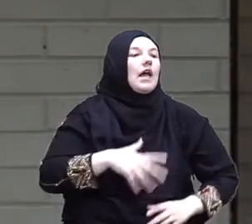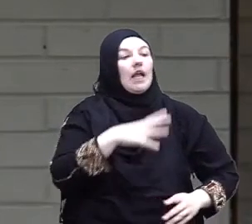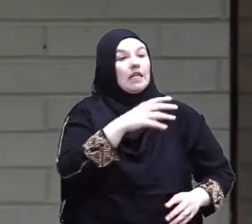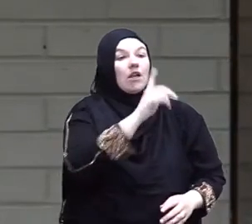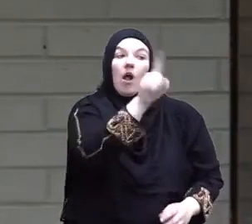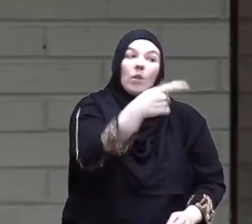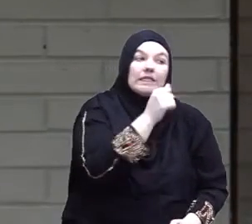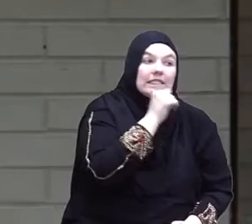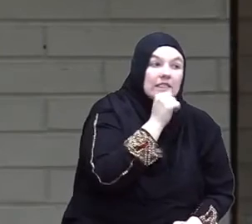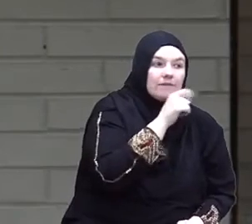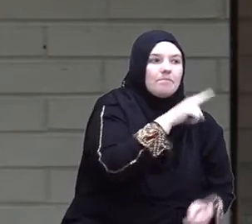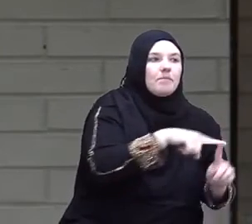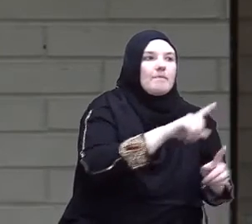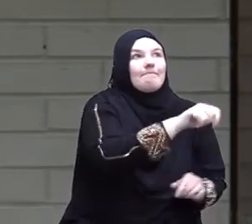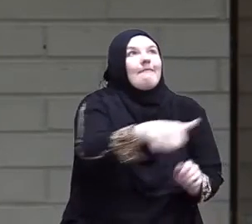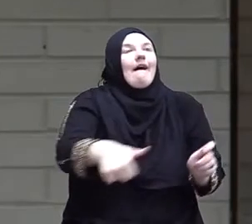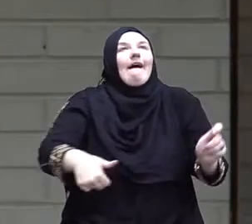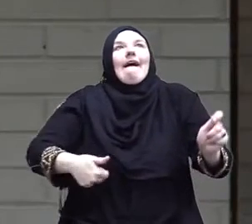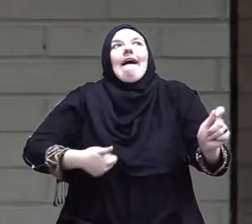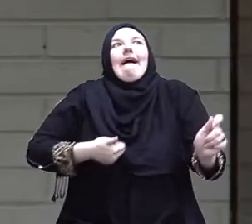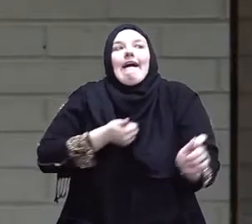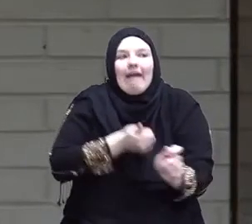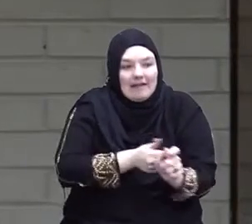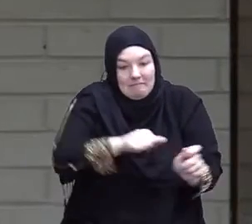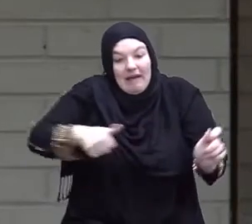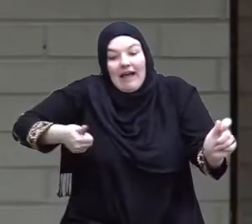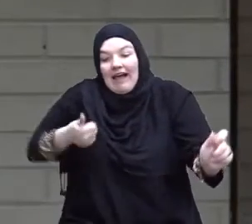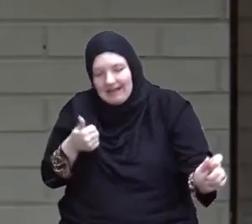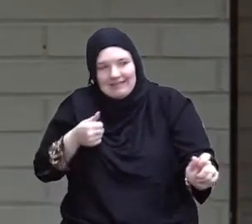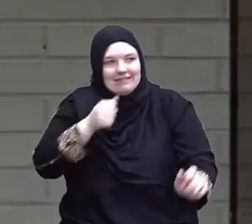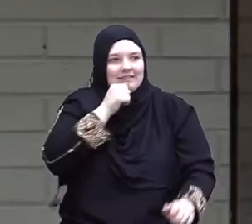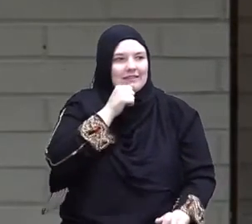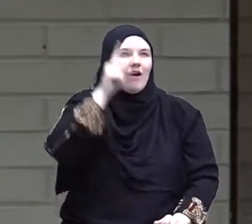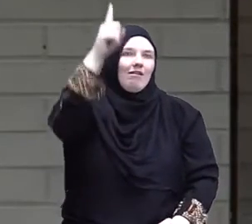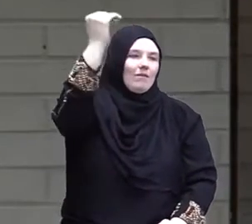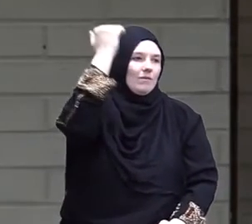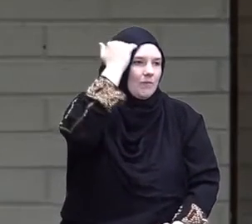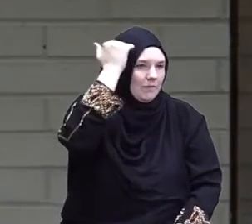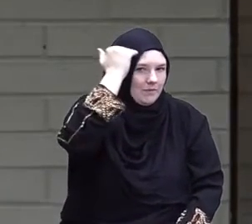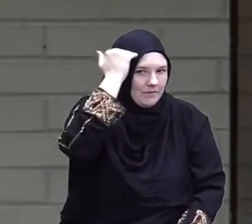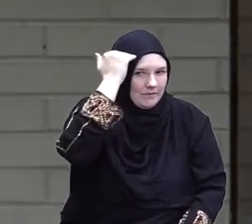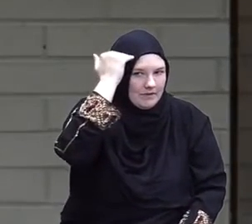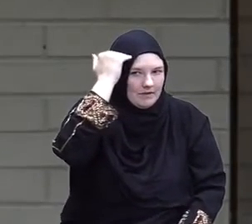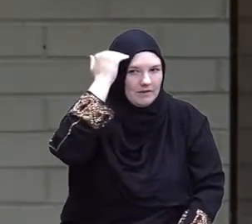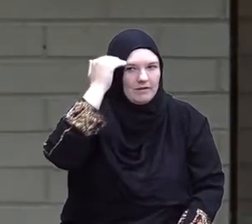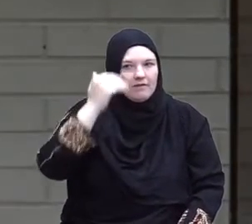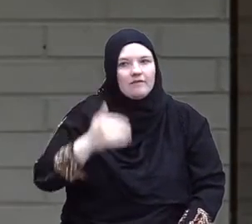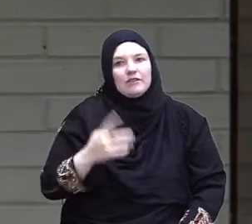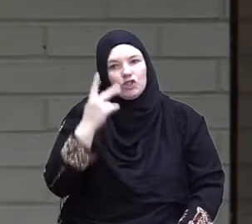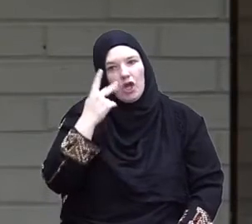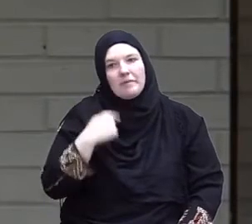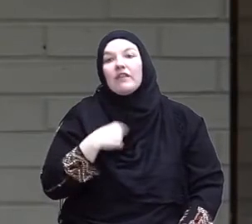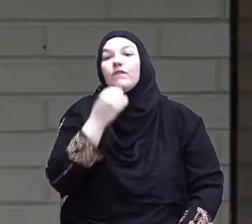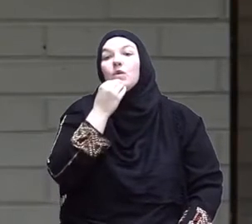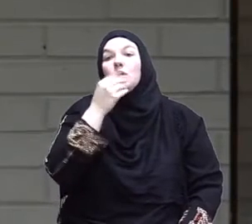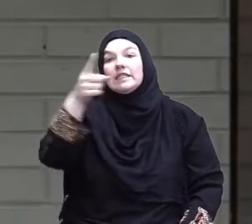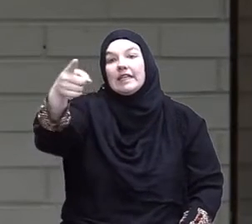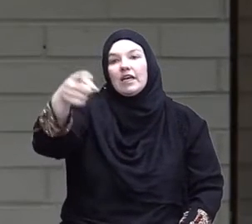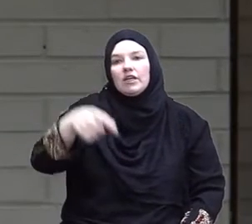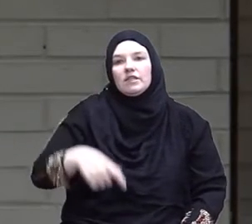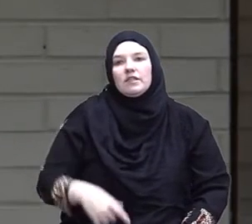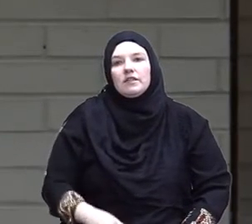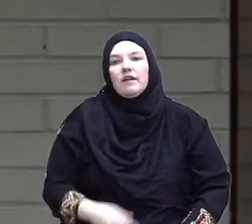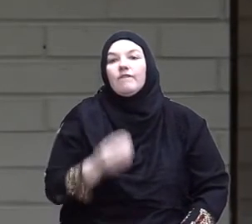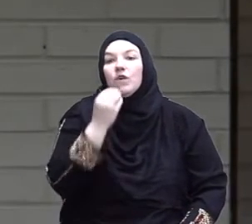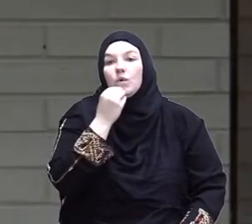secret. يَعْلَمُ السِّرَّ وَأَخْفَى. What is more hidden than the secret.